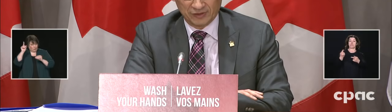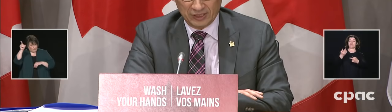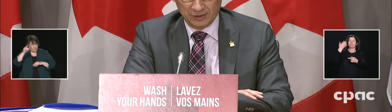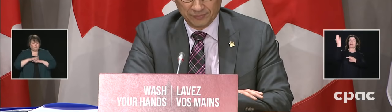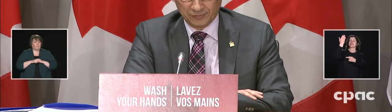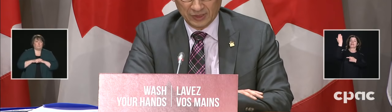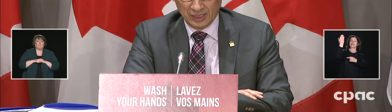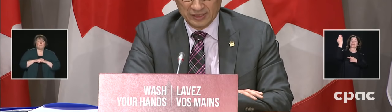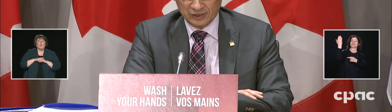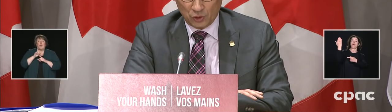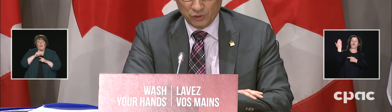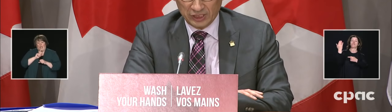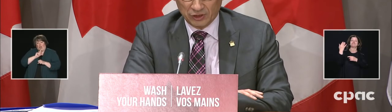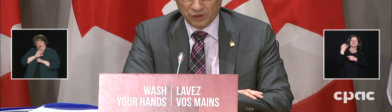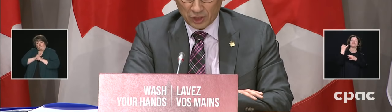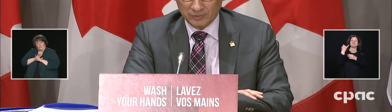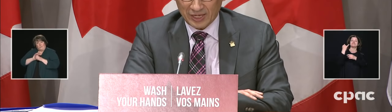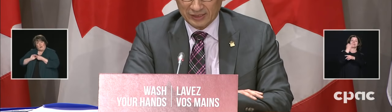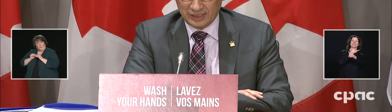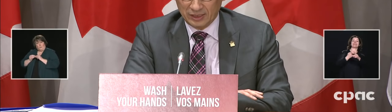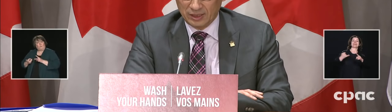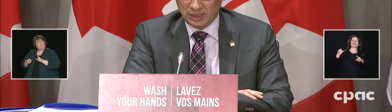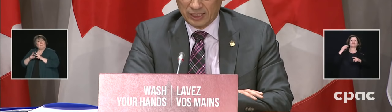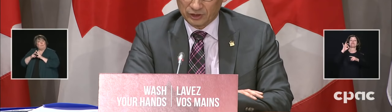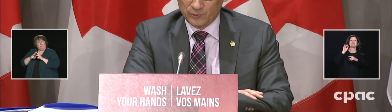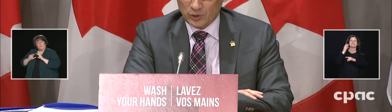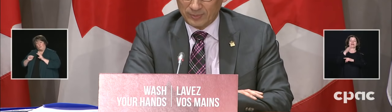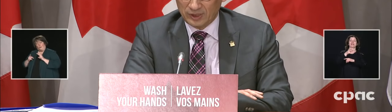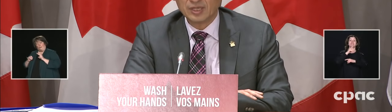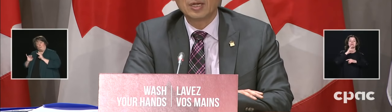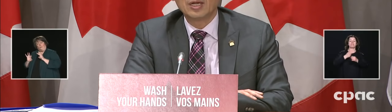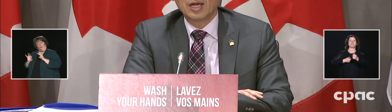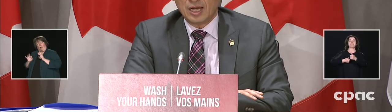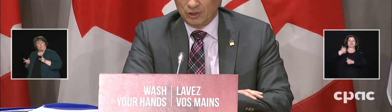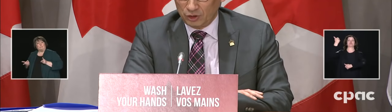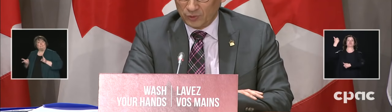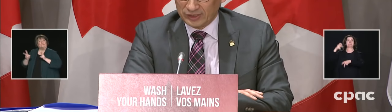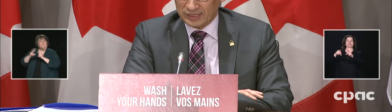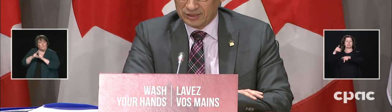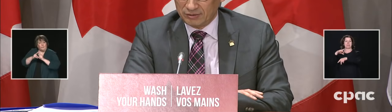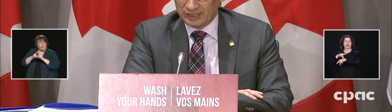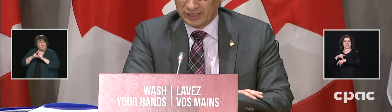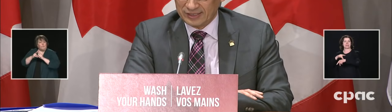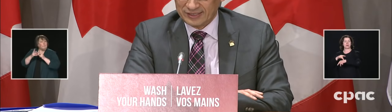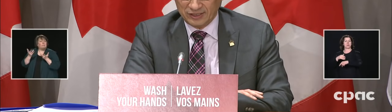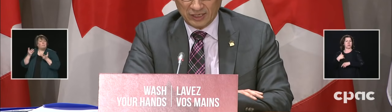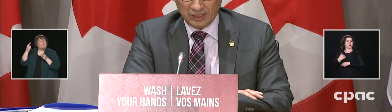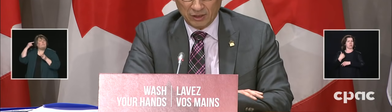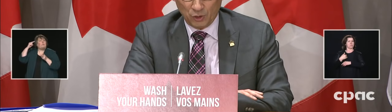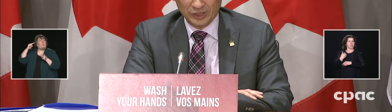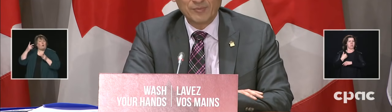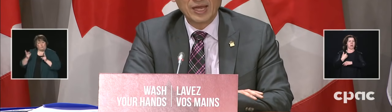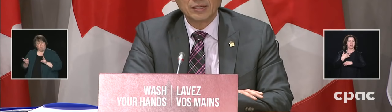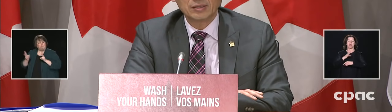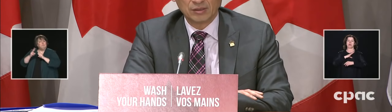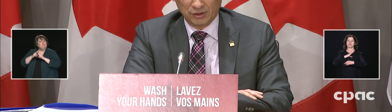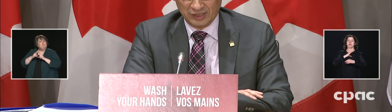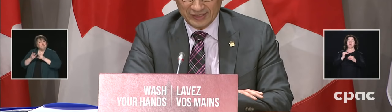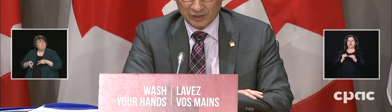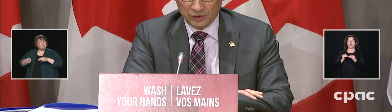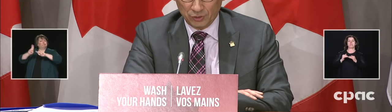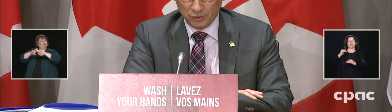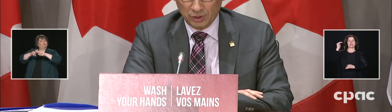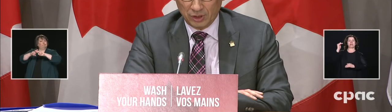9 avril. Cette hausse est en grande partie attribuable à l'augmentation des cas signalés au Québec,